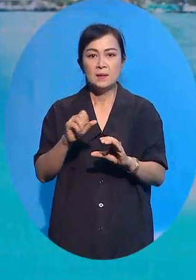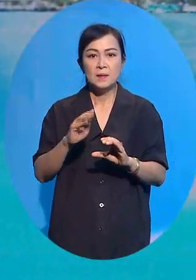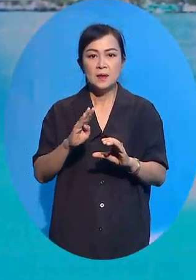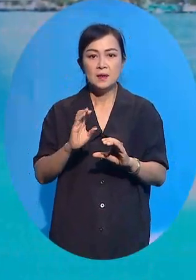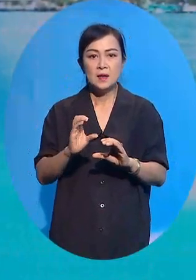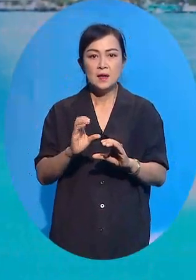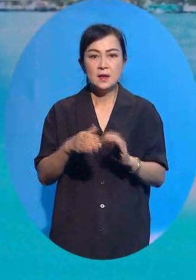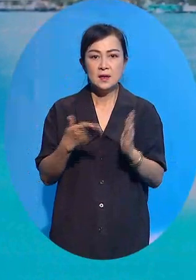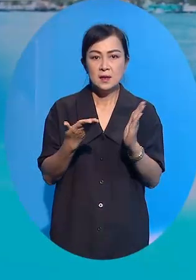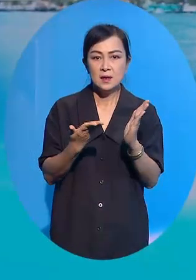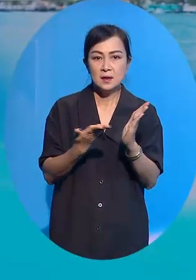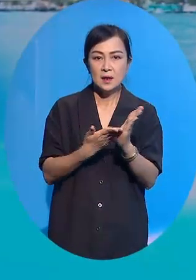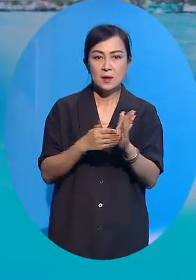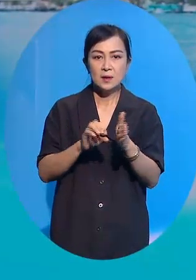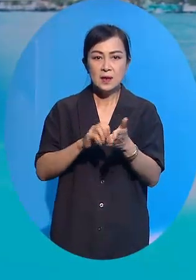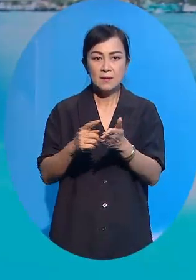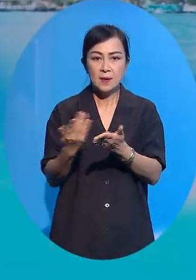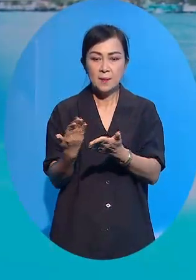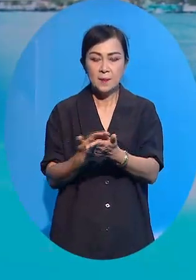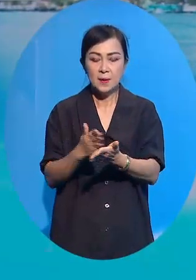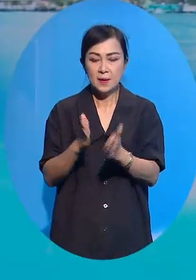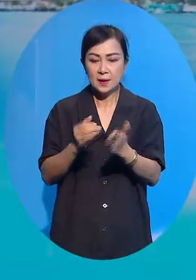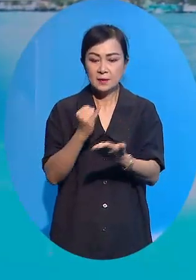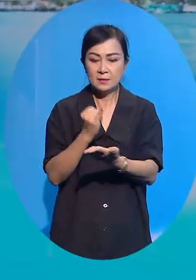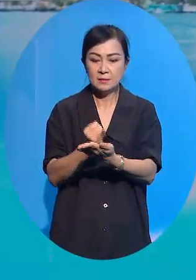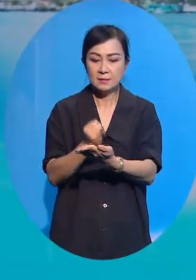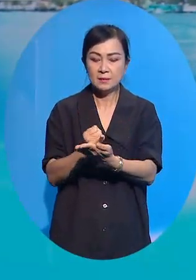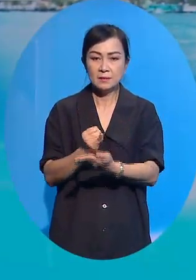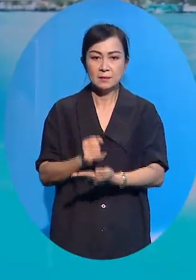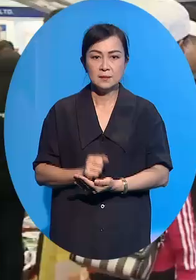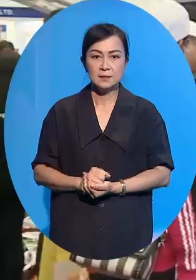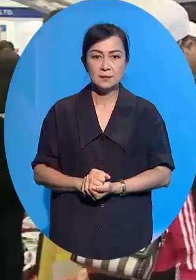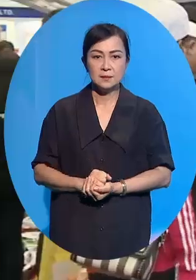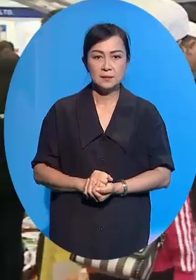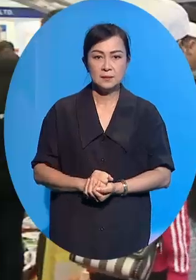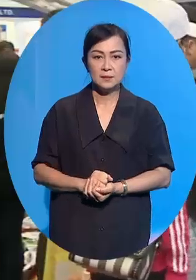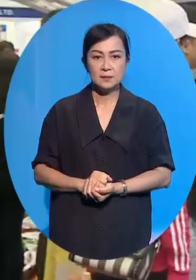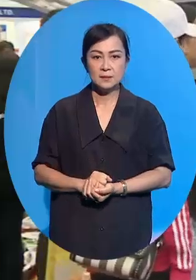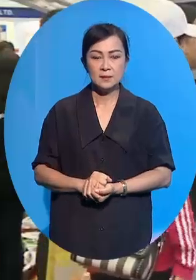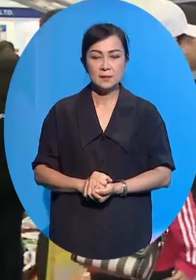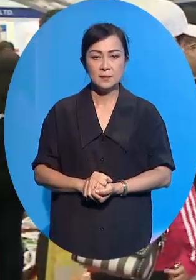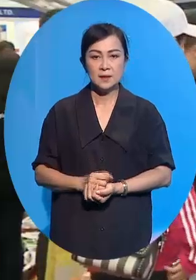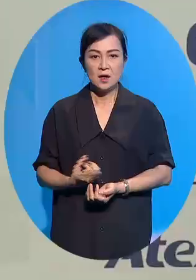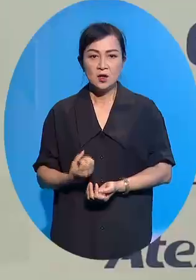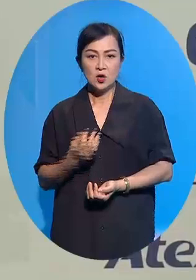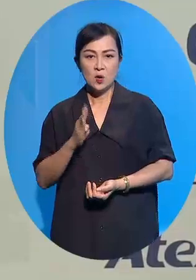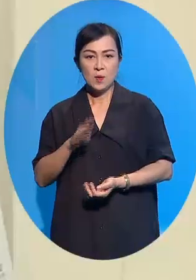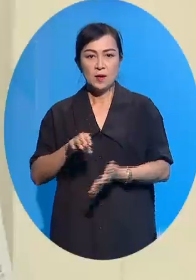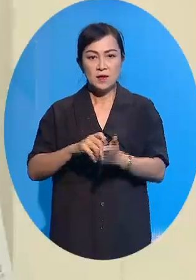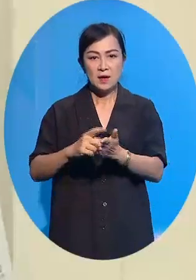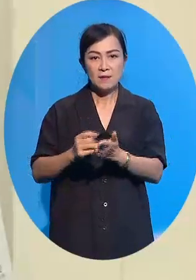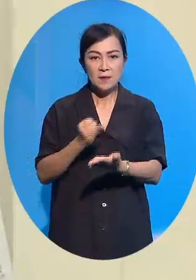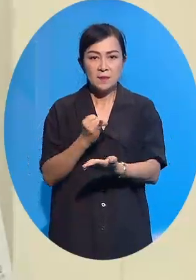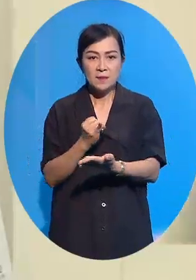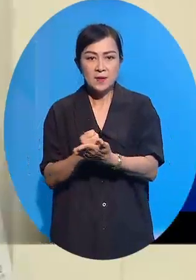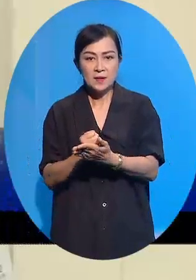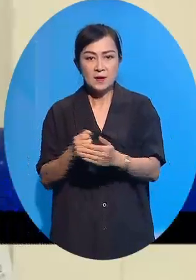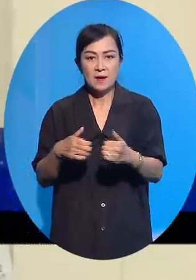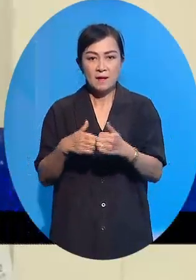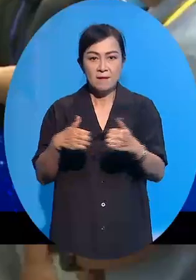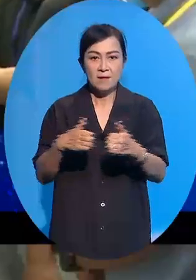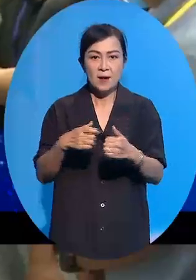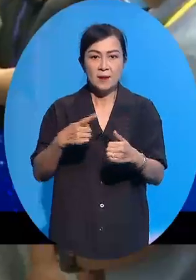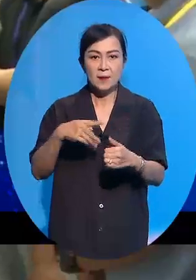SPC đã ra mắt thị trường những giải pháp mới cho ngành in ấn. Nổi bật trong đó là giải pháp máy in trên vải